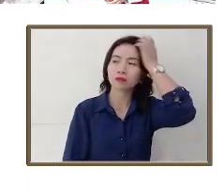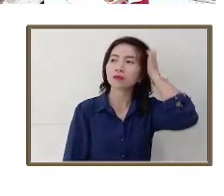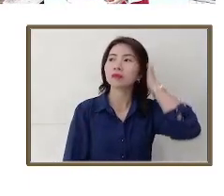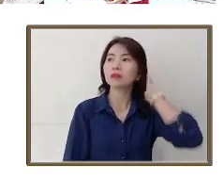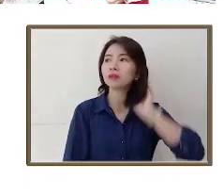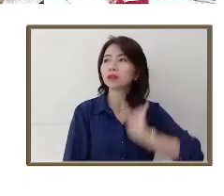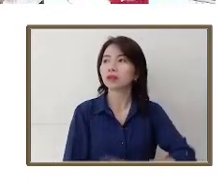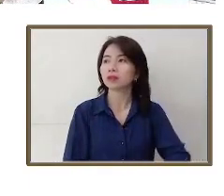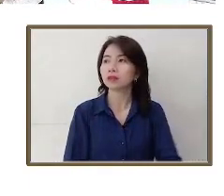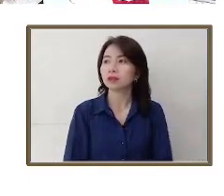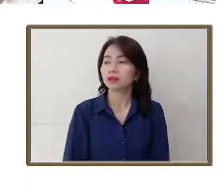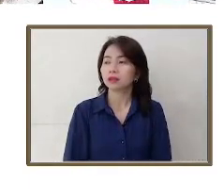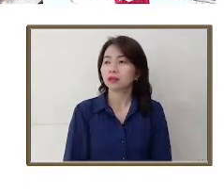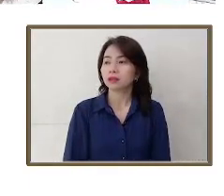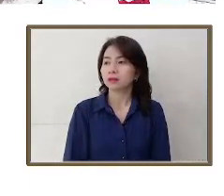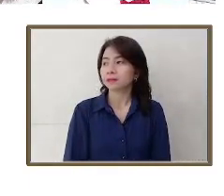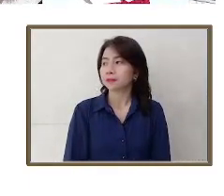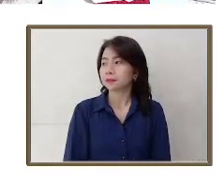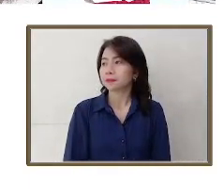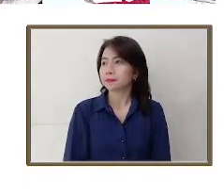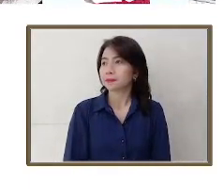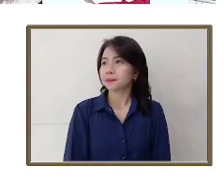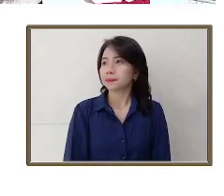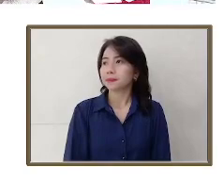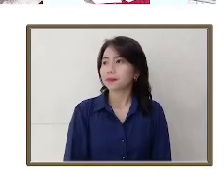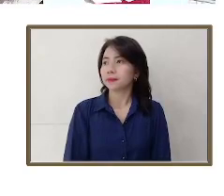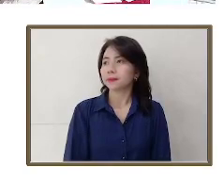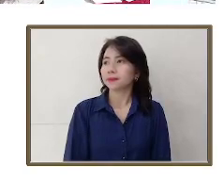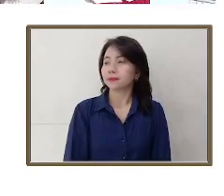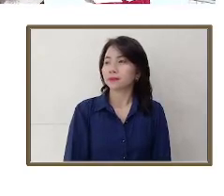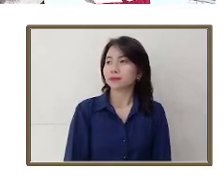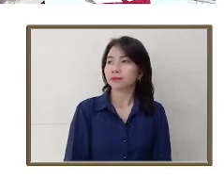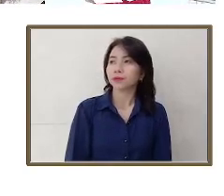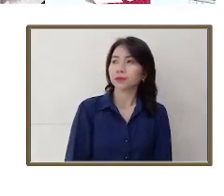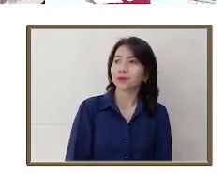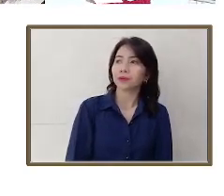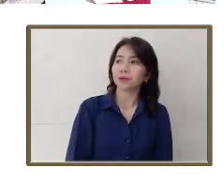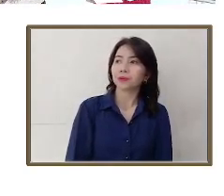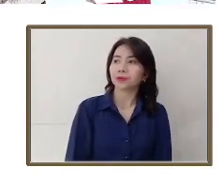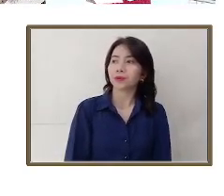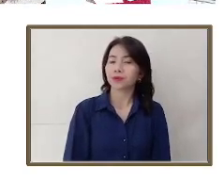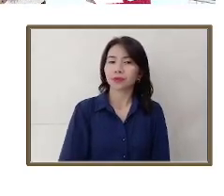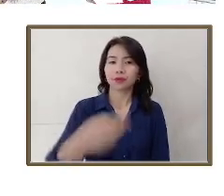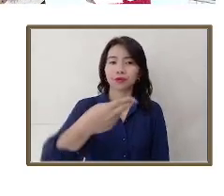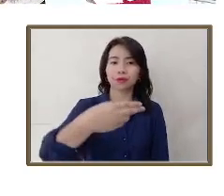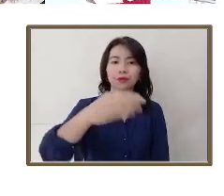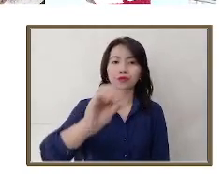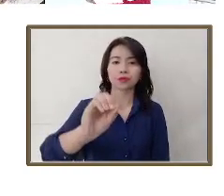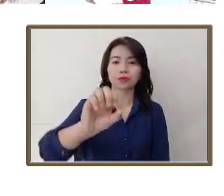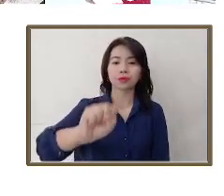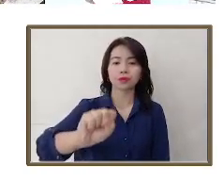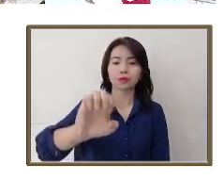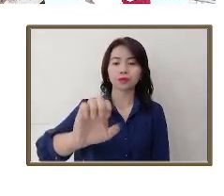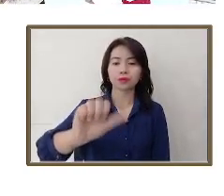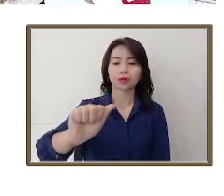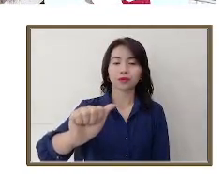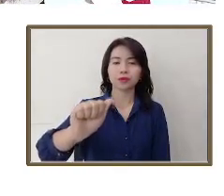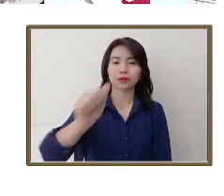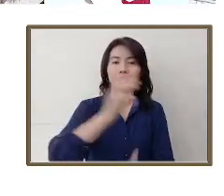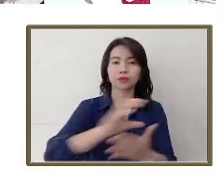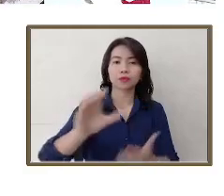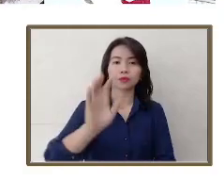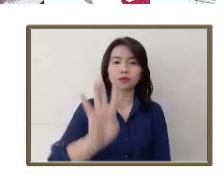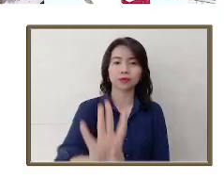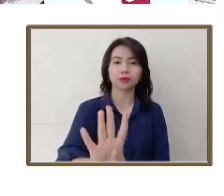ito lang po muna babasahin po natin ngayon. And then, magtutuloy po tayo sa ating pong pag-aaral ng salita ng Diyos.